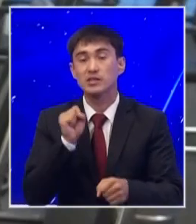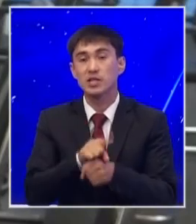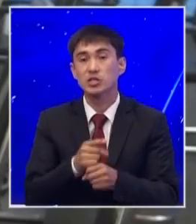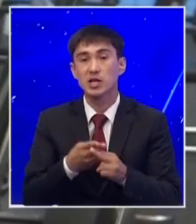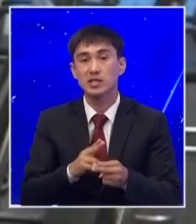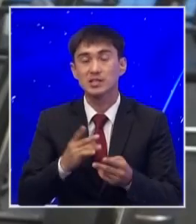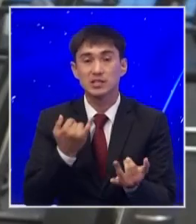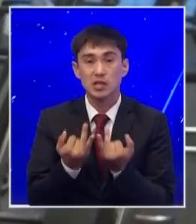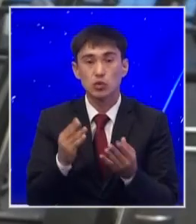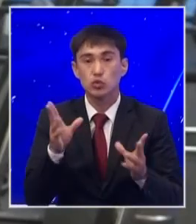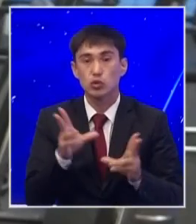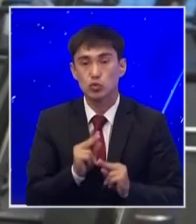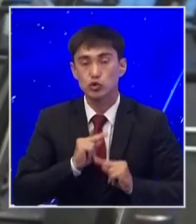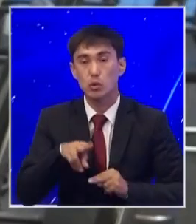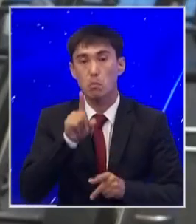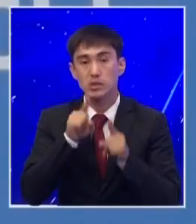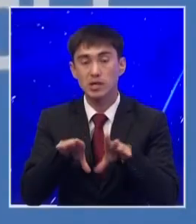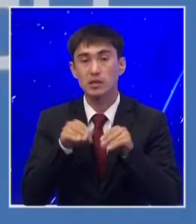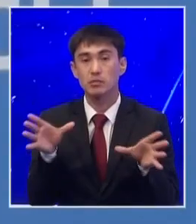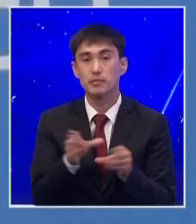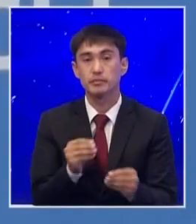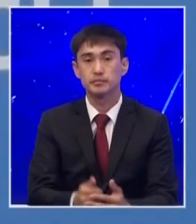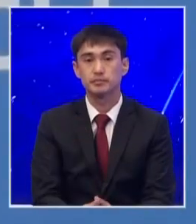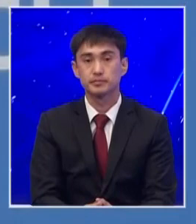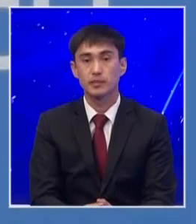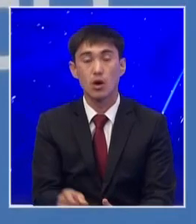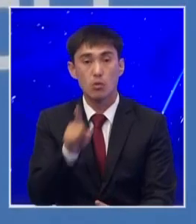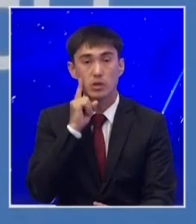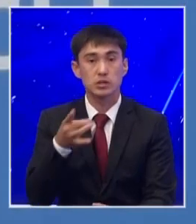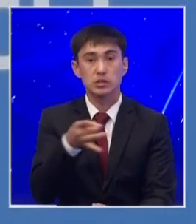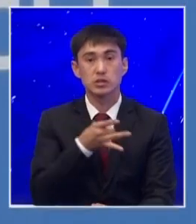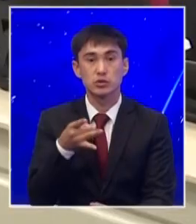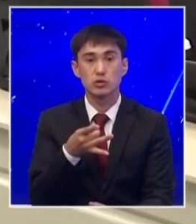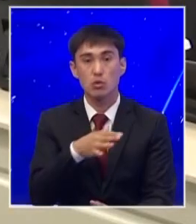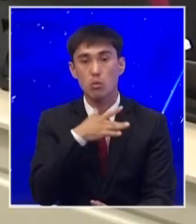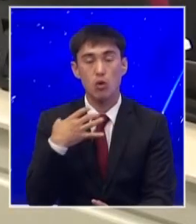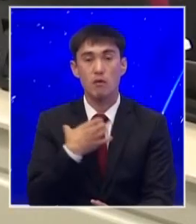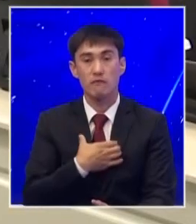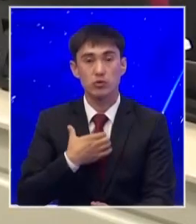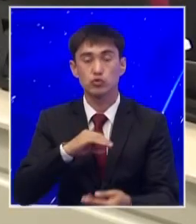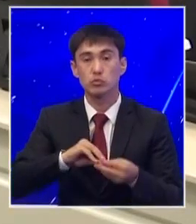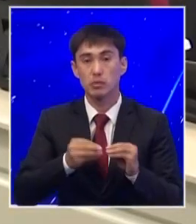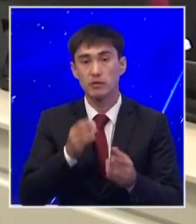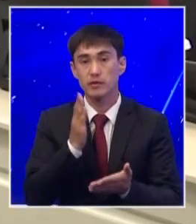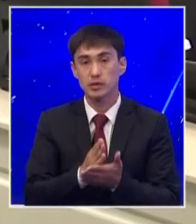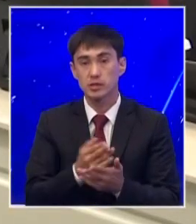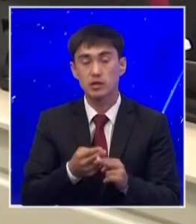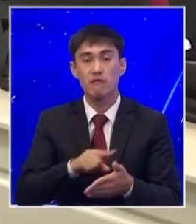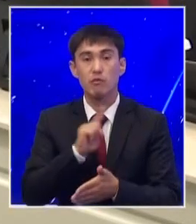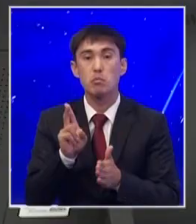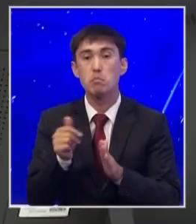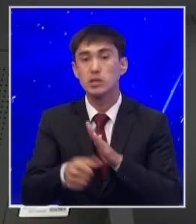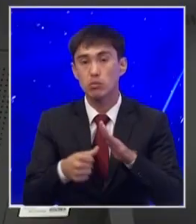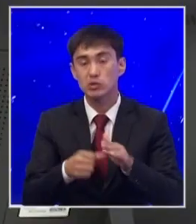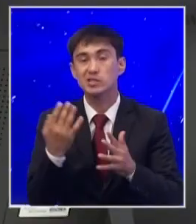– это тесное сотрудничество с маслихатами. Как и ожидалось, у молодежи региона оказалось немало волнующих проблемных вопросов. Это и вопрос